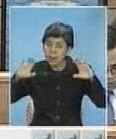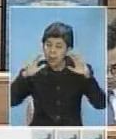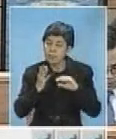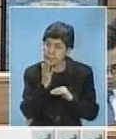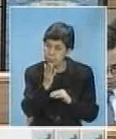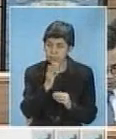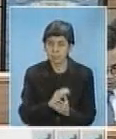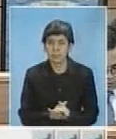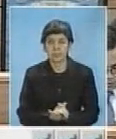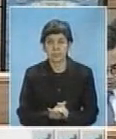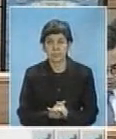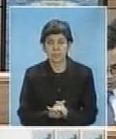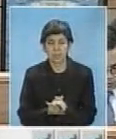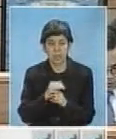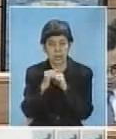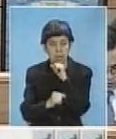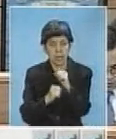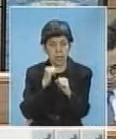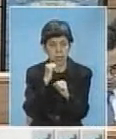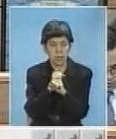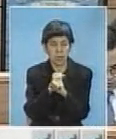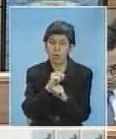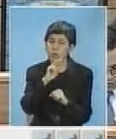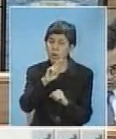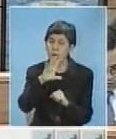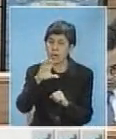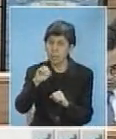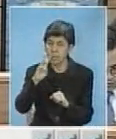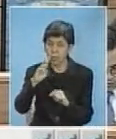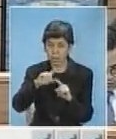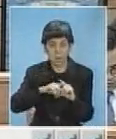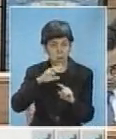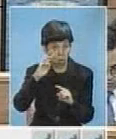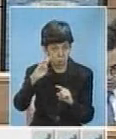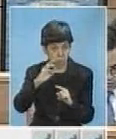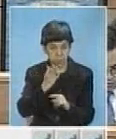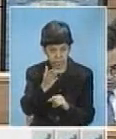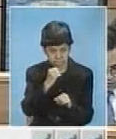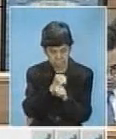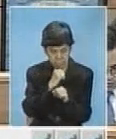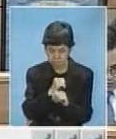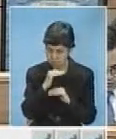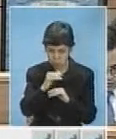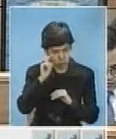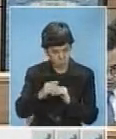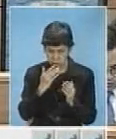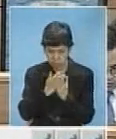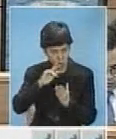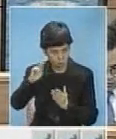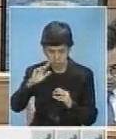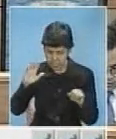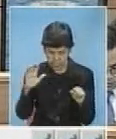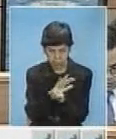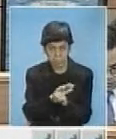าลว่าภายในปี2556มิถุนายนที่ท่านได้ขีดเส้นไว้ว่าท่านต้องกู้ยืมเงินให้ครบถ้